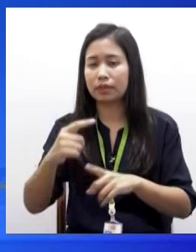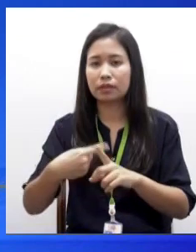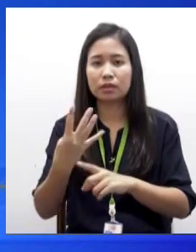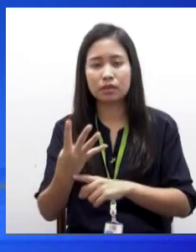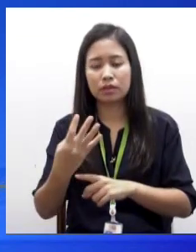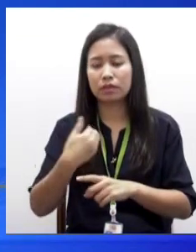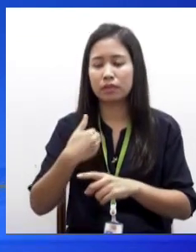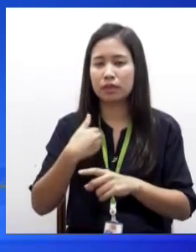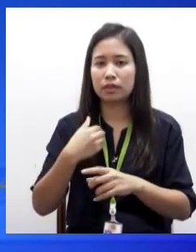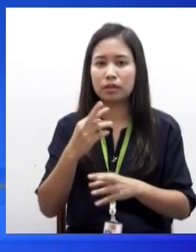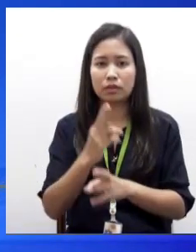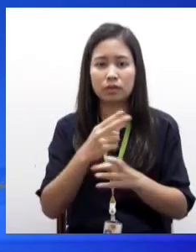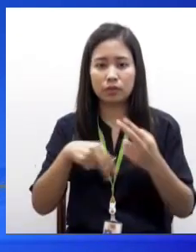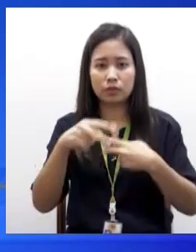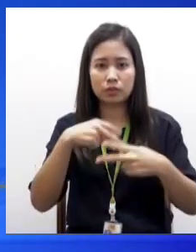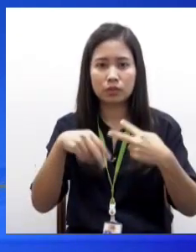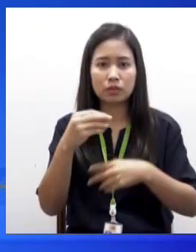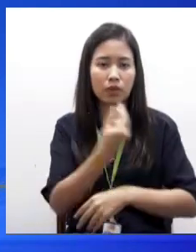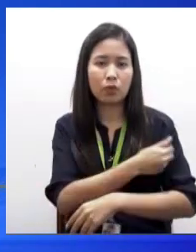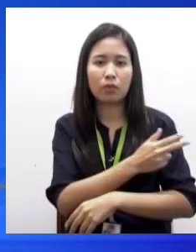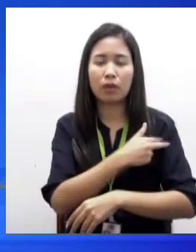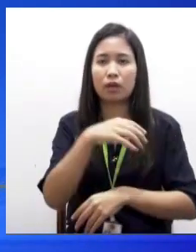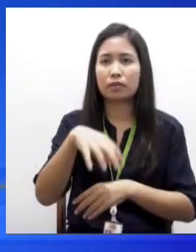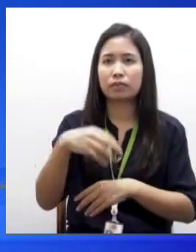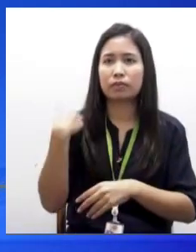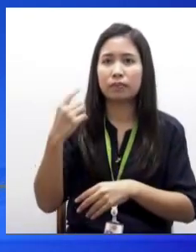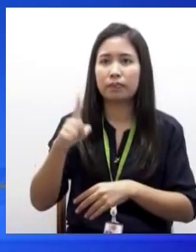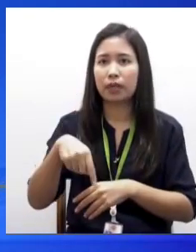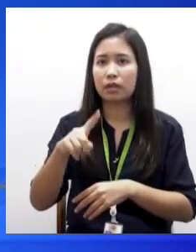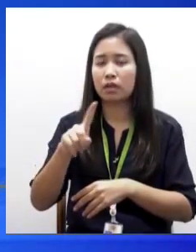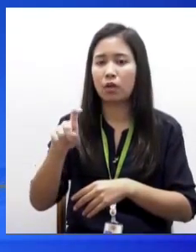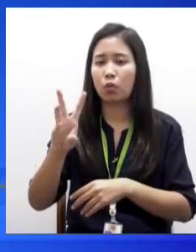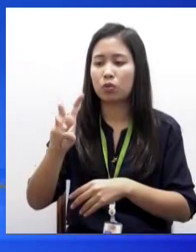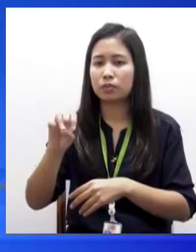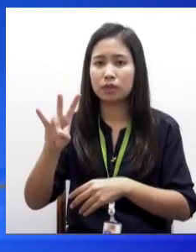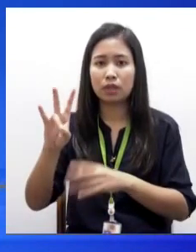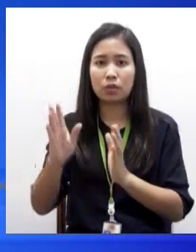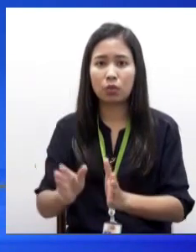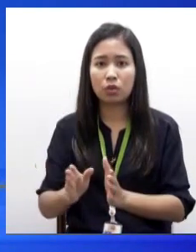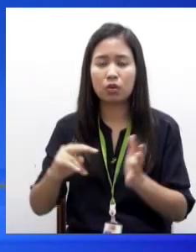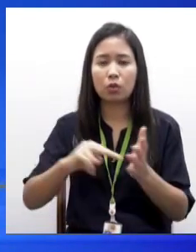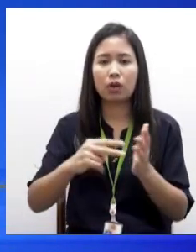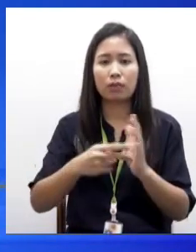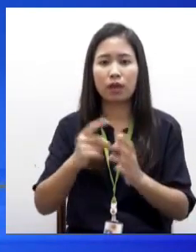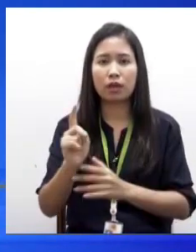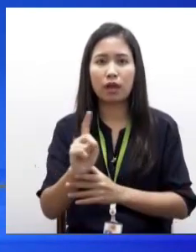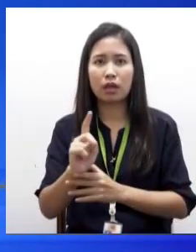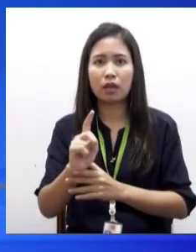เมษายนนี้เรามีผู้ที่กำลังรักษาอยู่1167คนนะครับก็นั้นก็หมายความว่าใน 2613